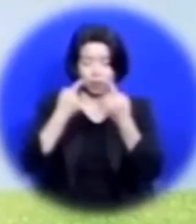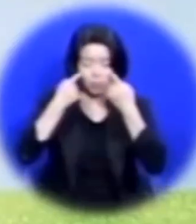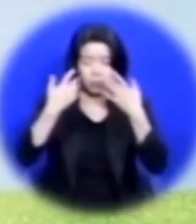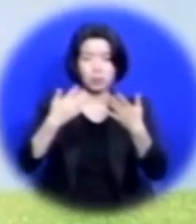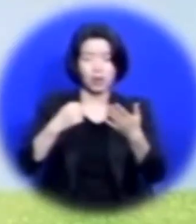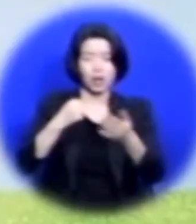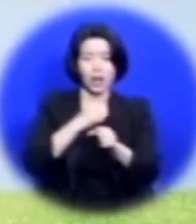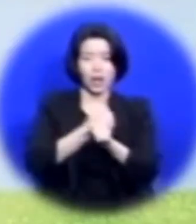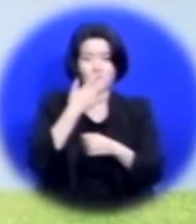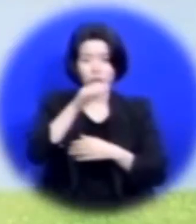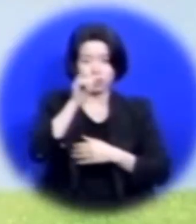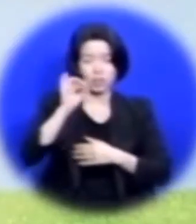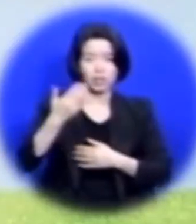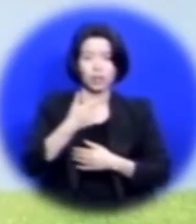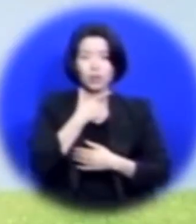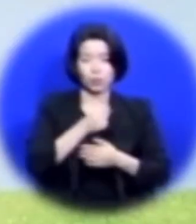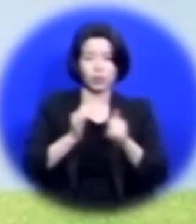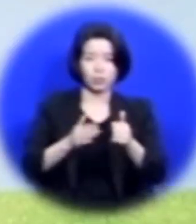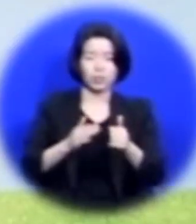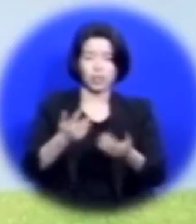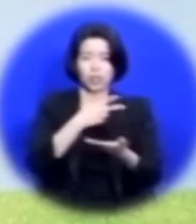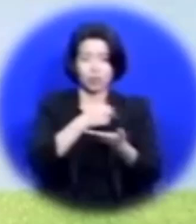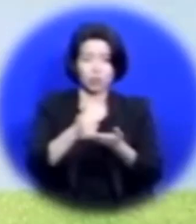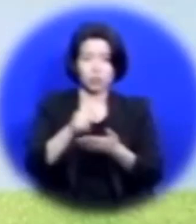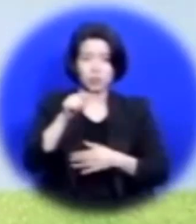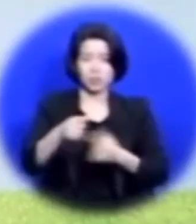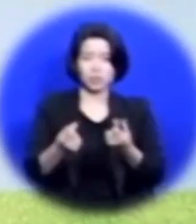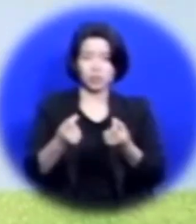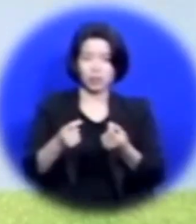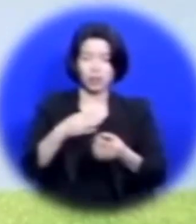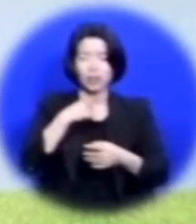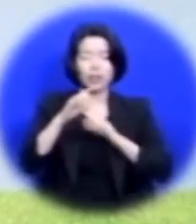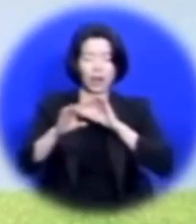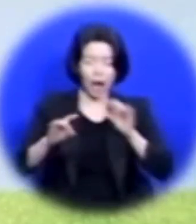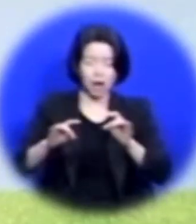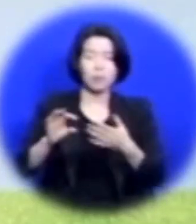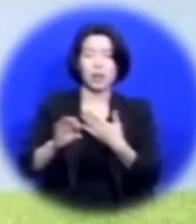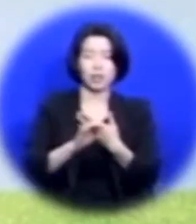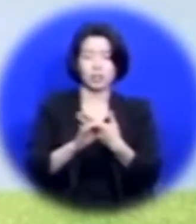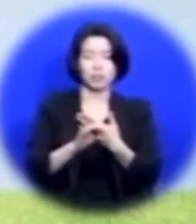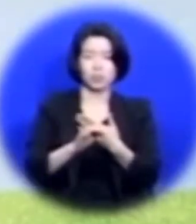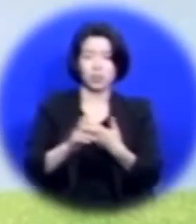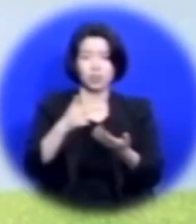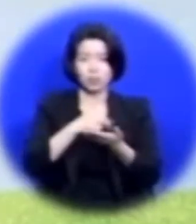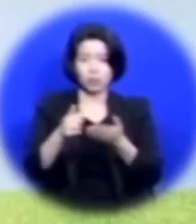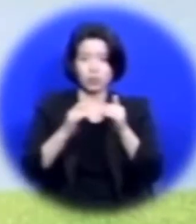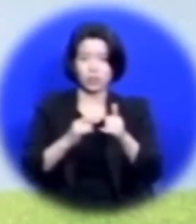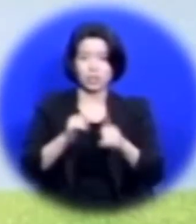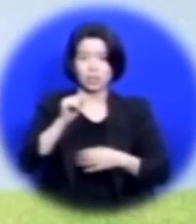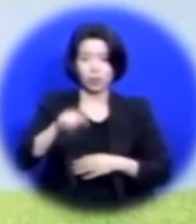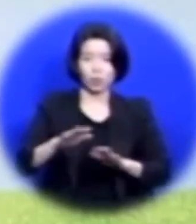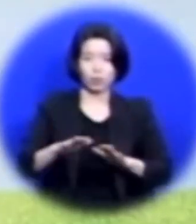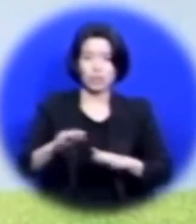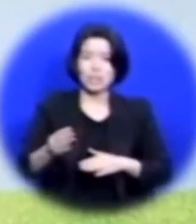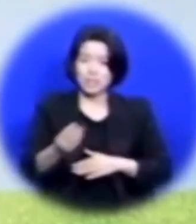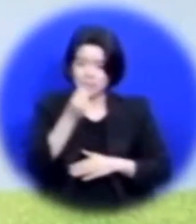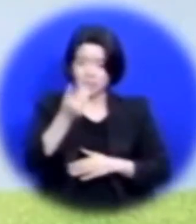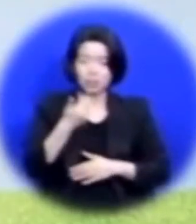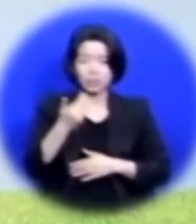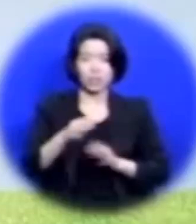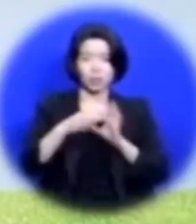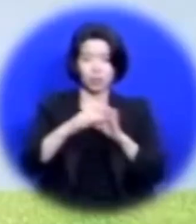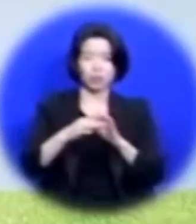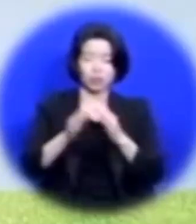하실 수 있게 되기를 바라 주님을 그토록 갈망해 심연 주님께서 오늘 이 성찰을 통하여 그리고